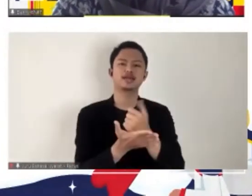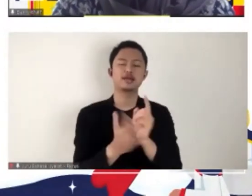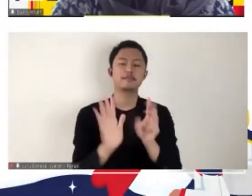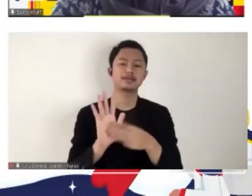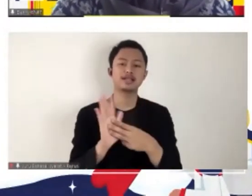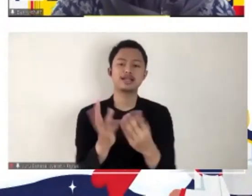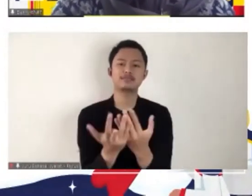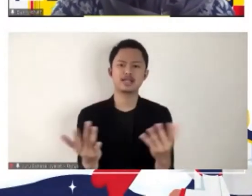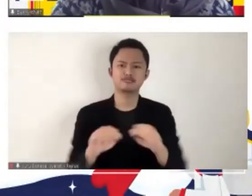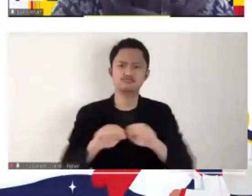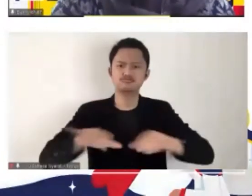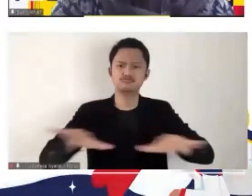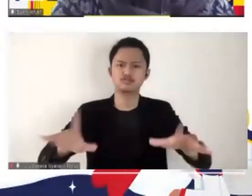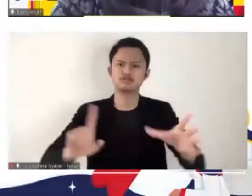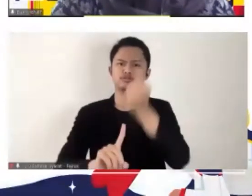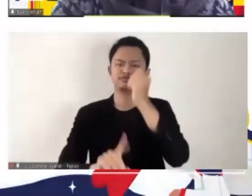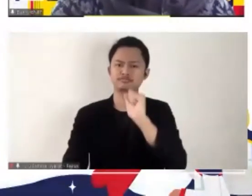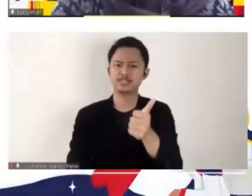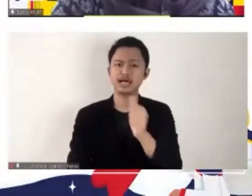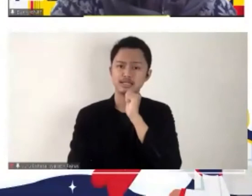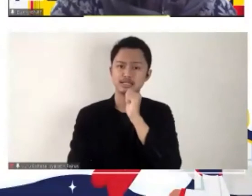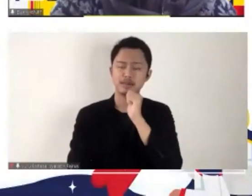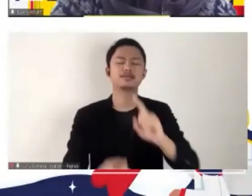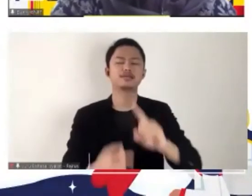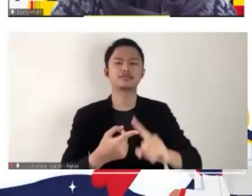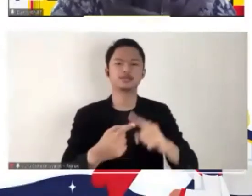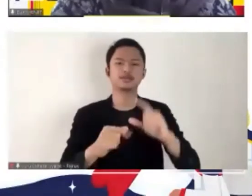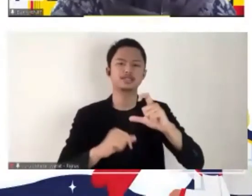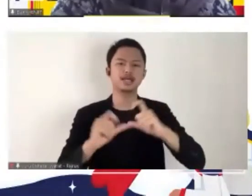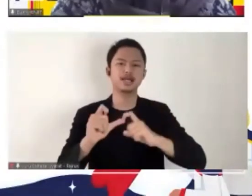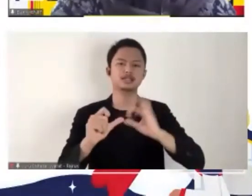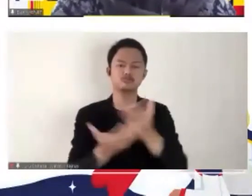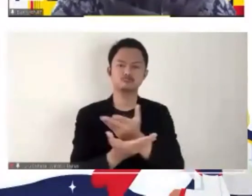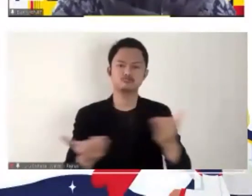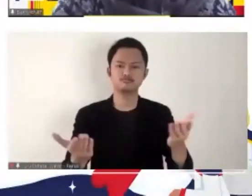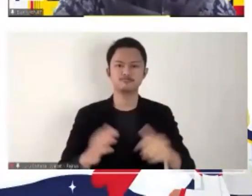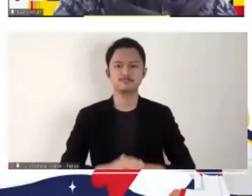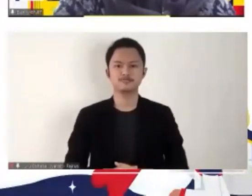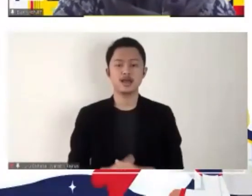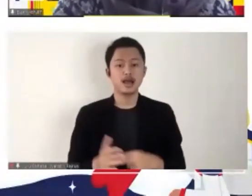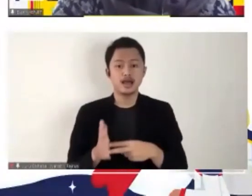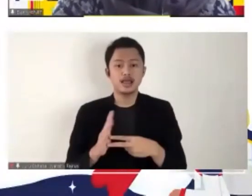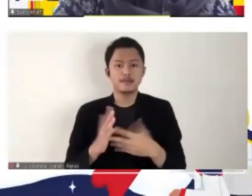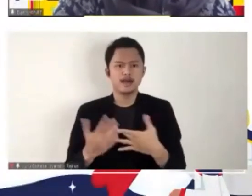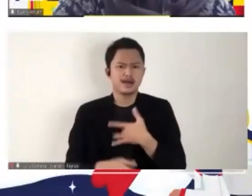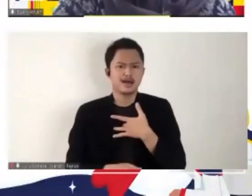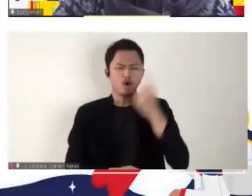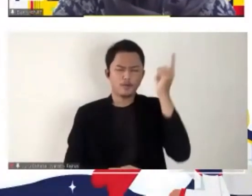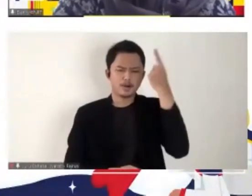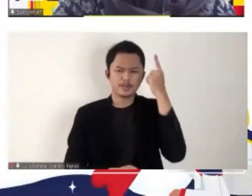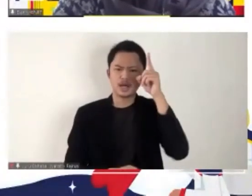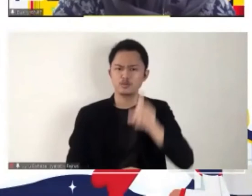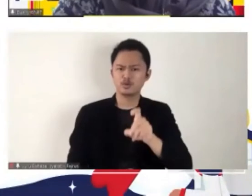mampu menjangkaunya sebenarnya adalah teman-teman seasob sehingga kemudian Apa yang dirasa perlu oleh pemerintah